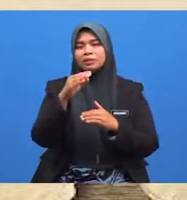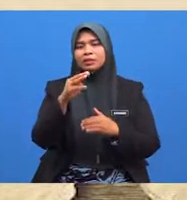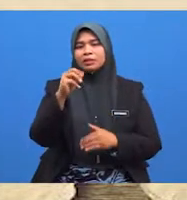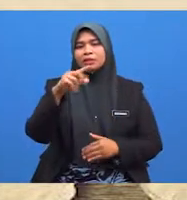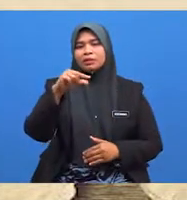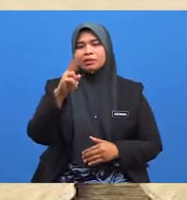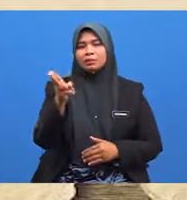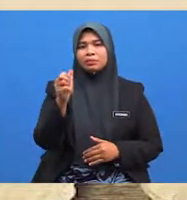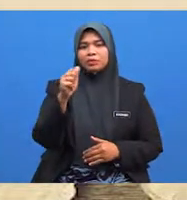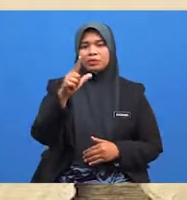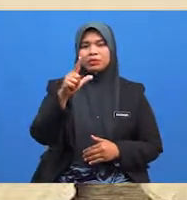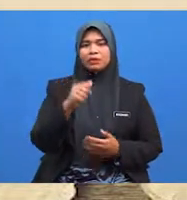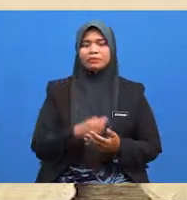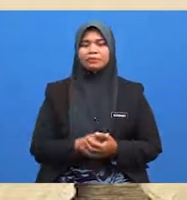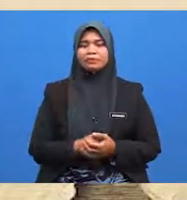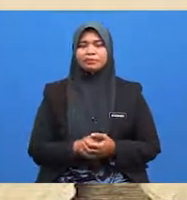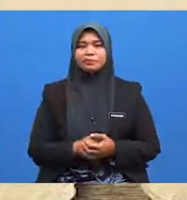pembinaan kubah,